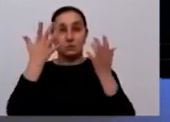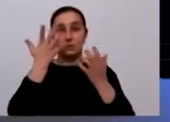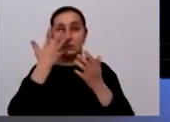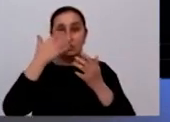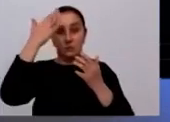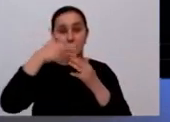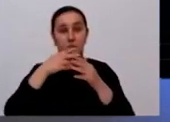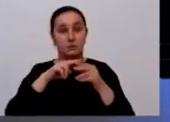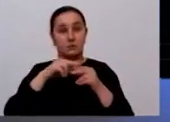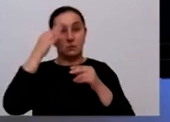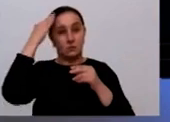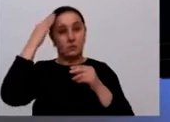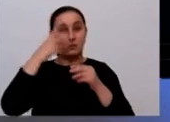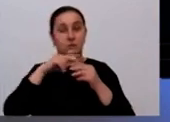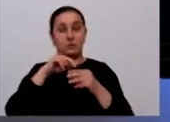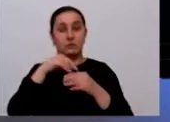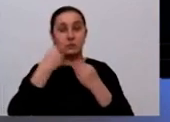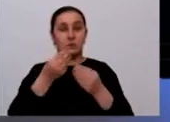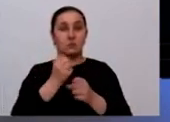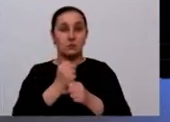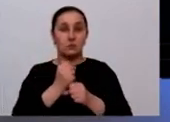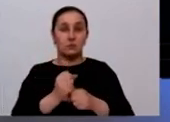tepa qismga qilib berdik.